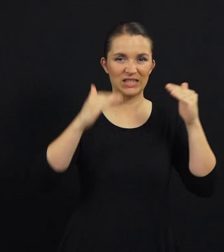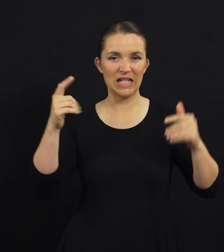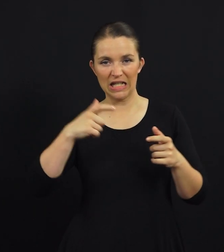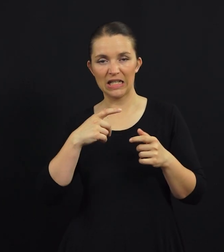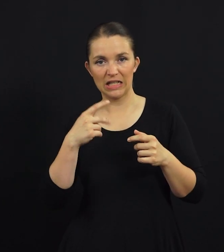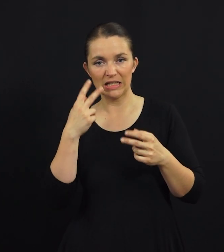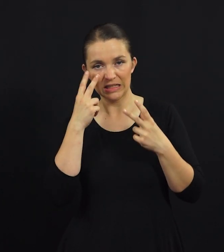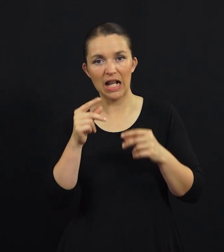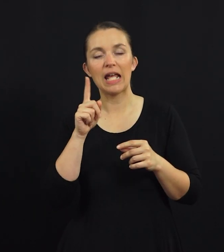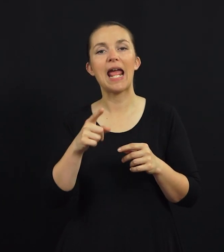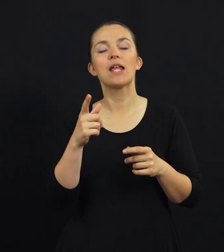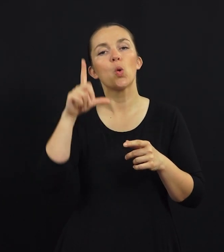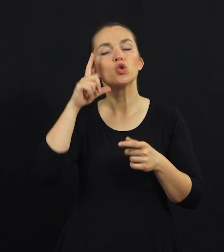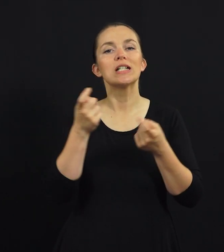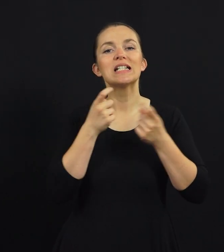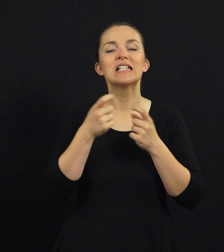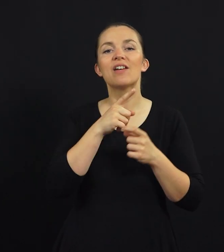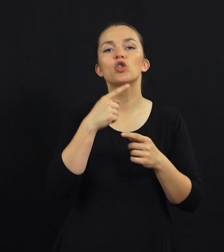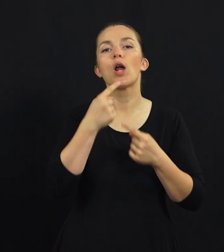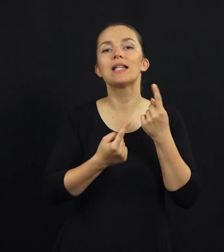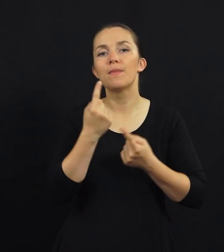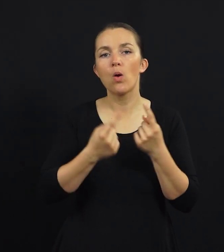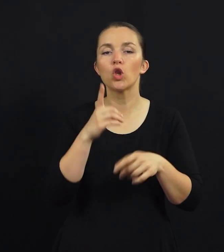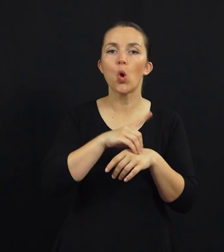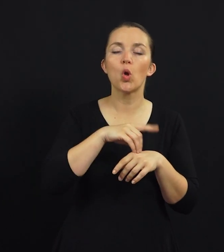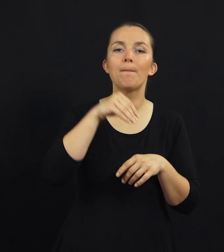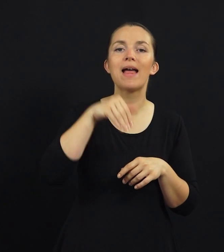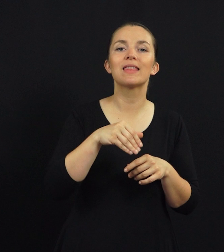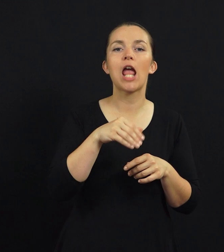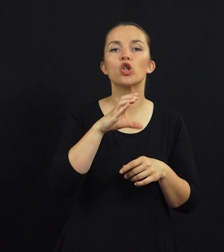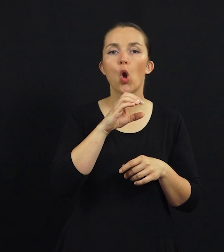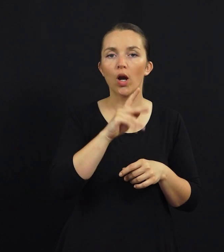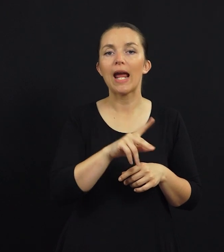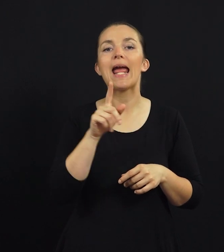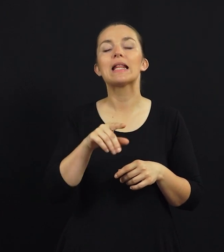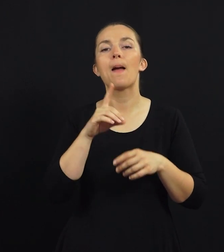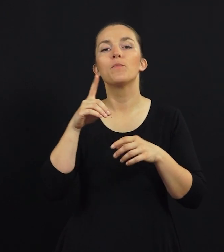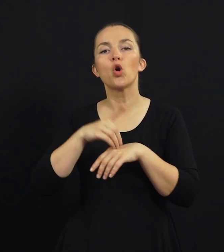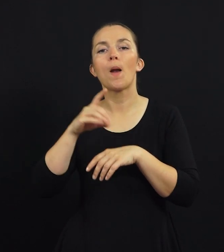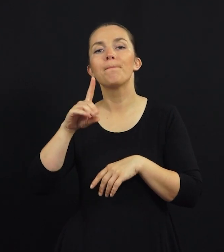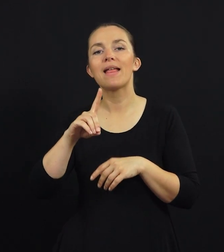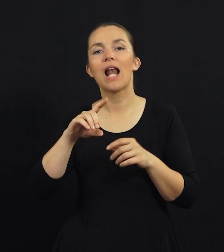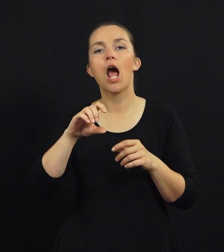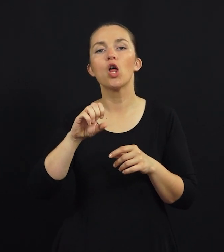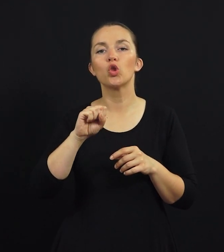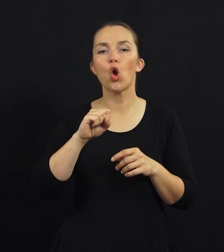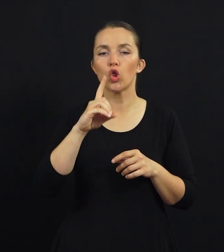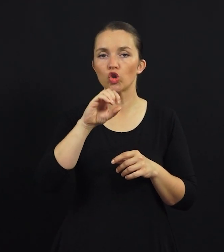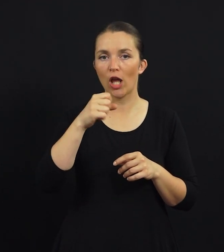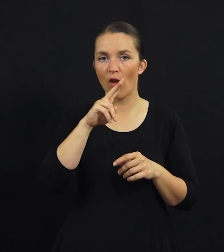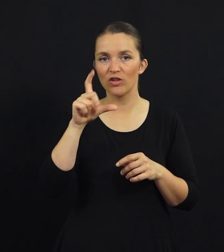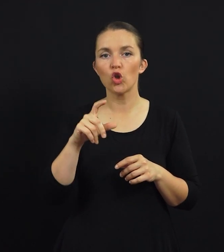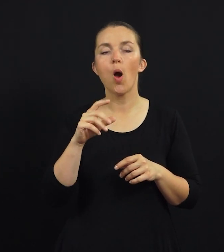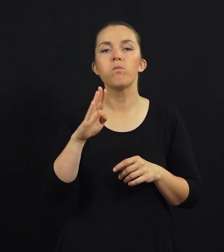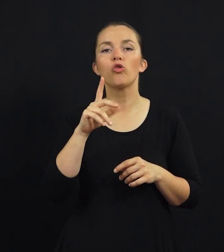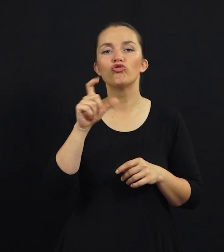in ključnih izzivih na tem področju so razpravljali dr. Matija Čok in dr. Petra Došenović Bonča